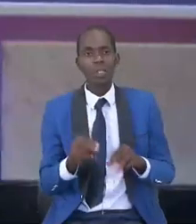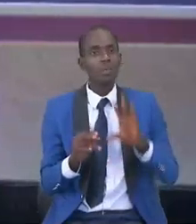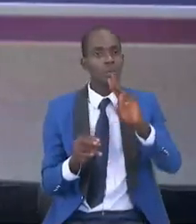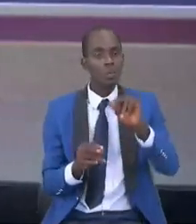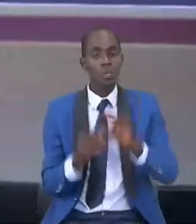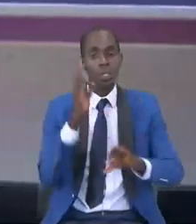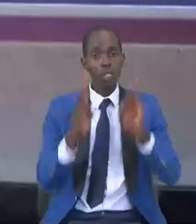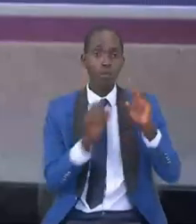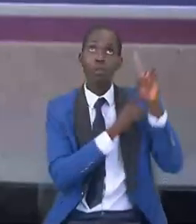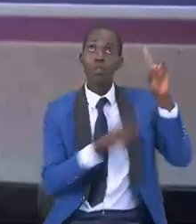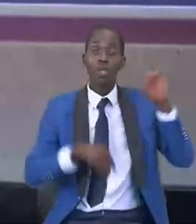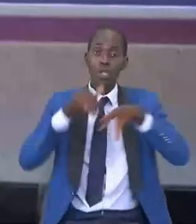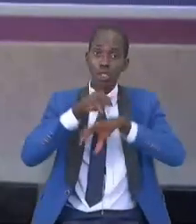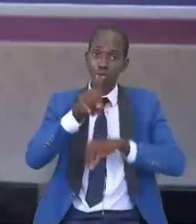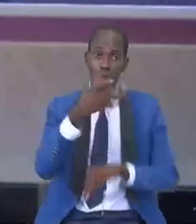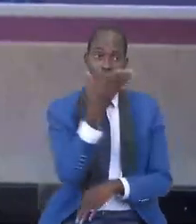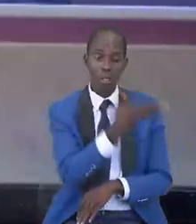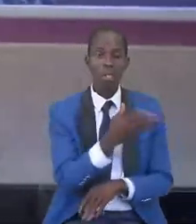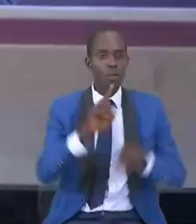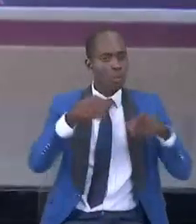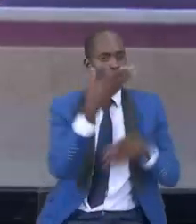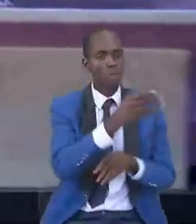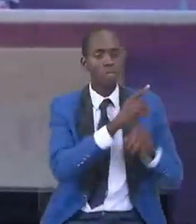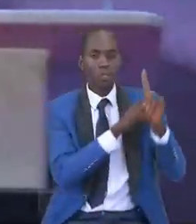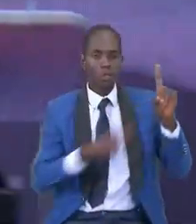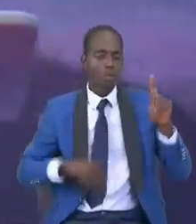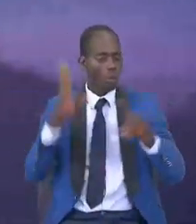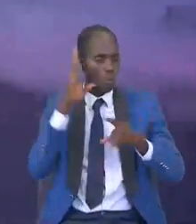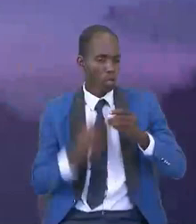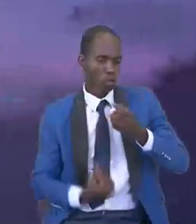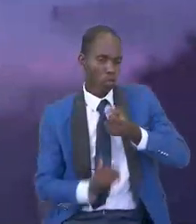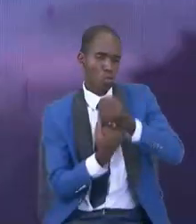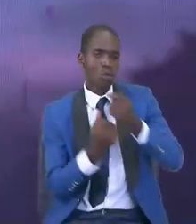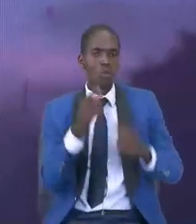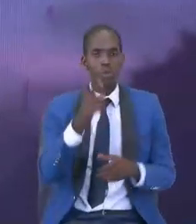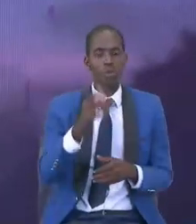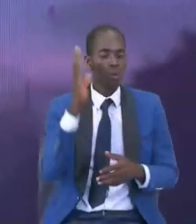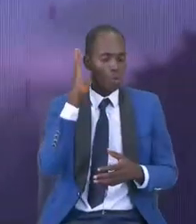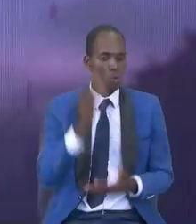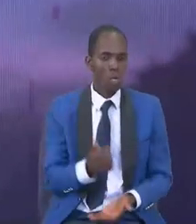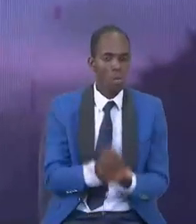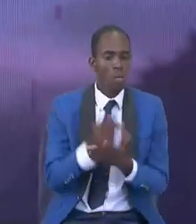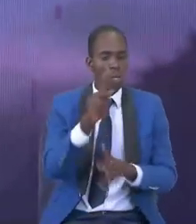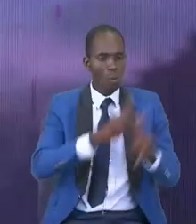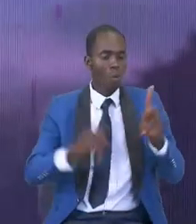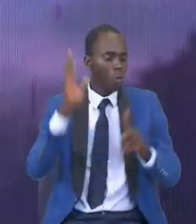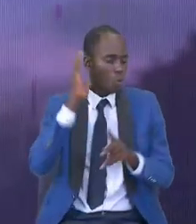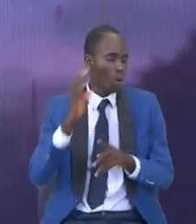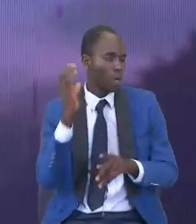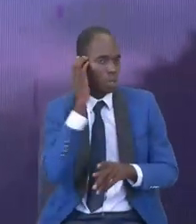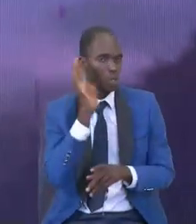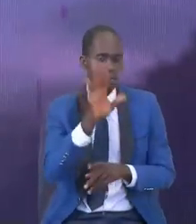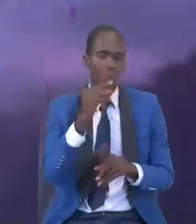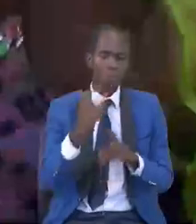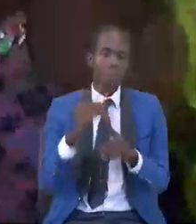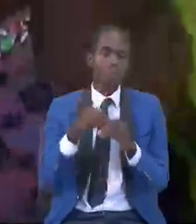soutenir. La puissance du Seigneur et l'onction du Seigneur ira avec toi. Ils vont t'écouter au